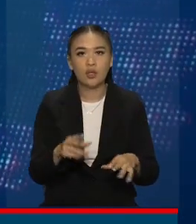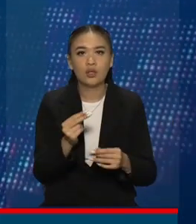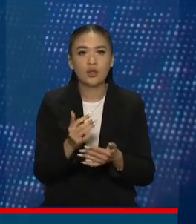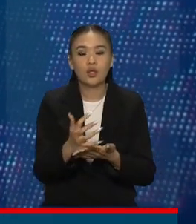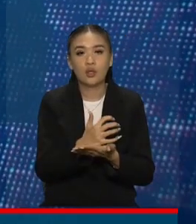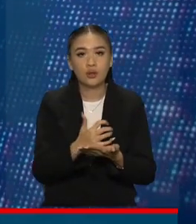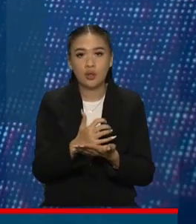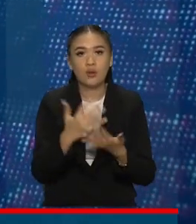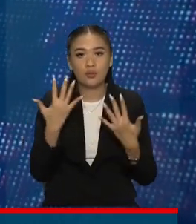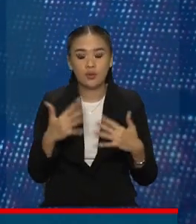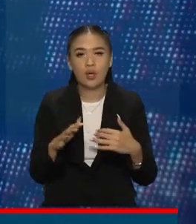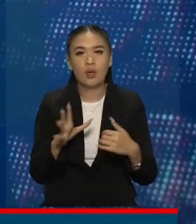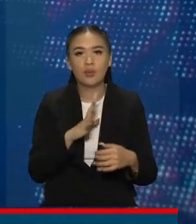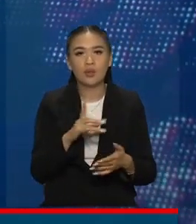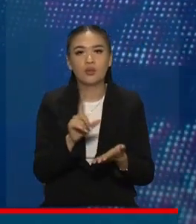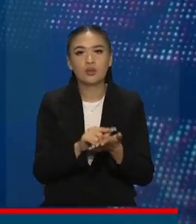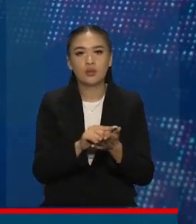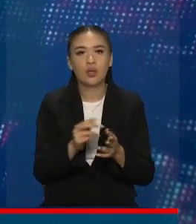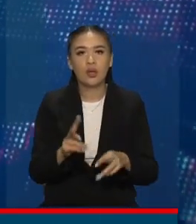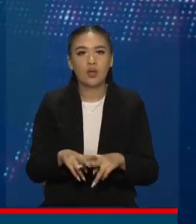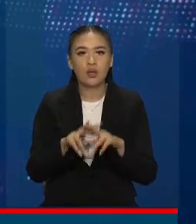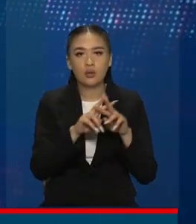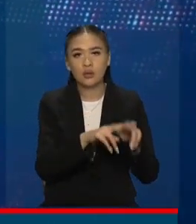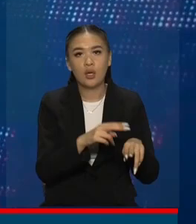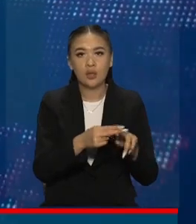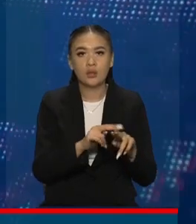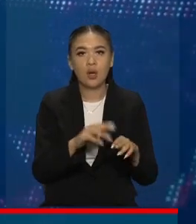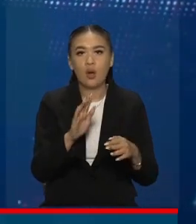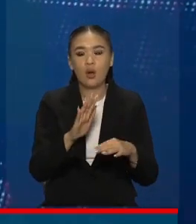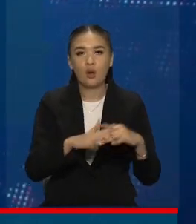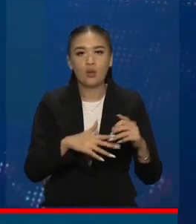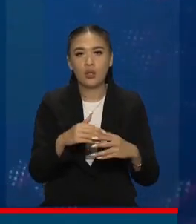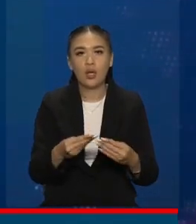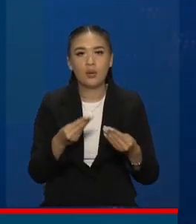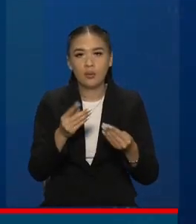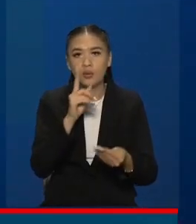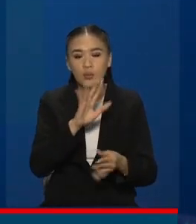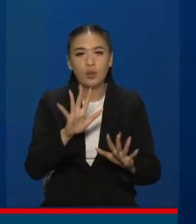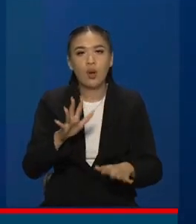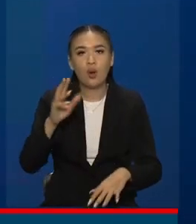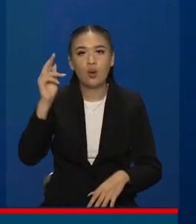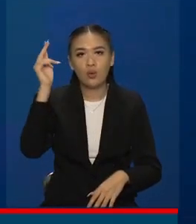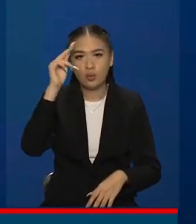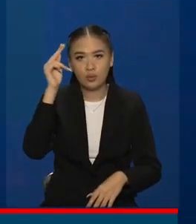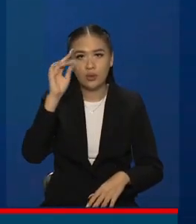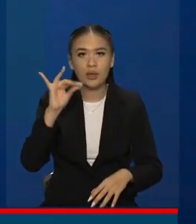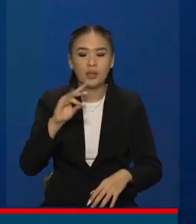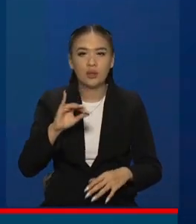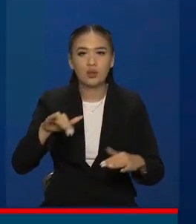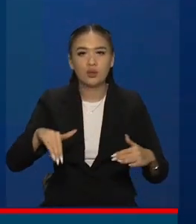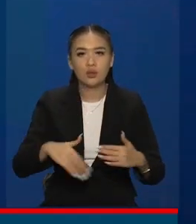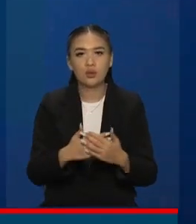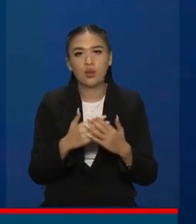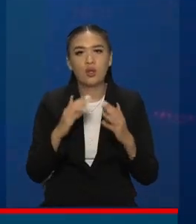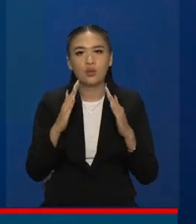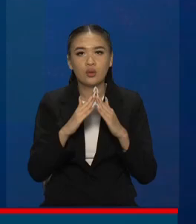сома бірыңғай жинақтаушы зейнетақы қорына аударылады. Ол қолға берілмейді, тек қана білім алуына немесе тұрғын үй жағдайын жақсартуға ұсынылады.